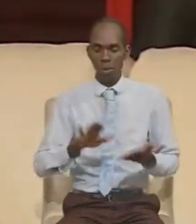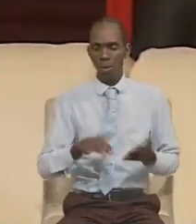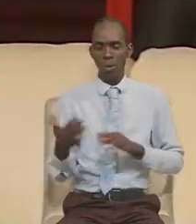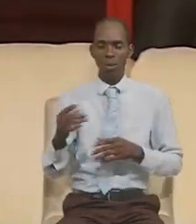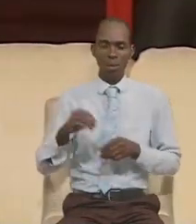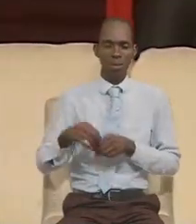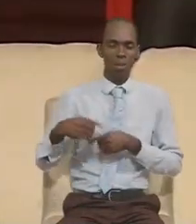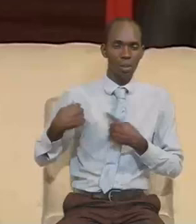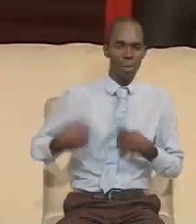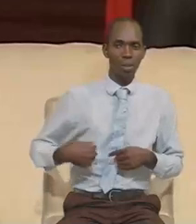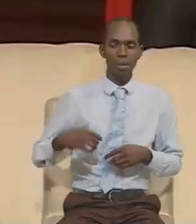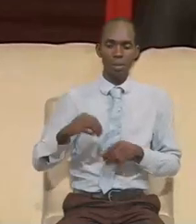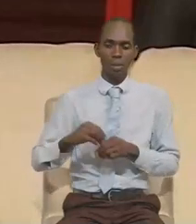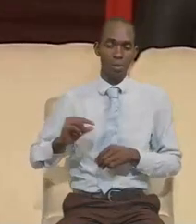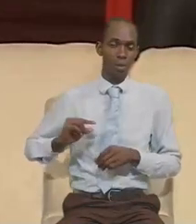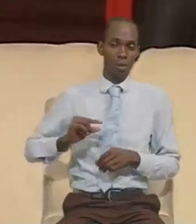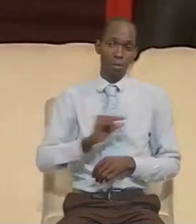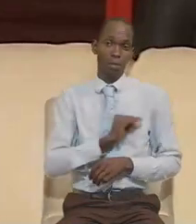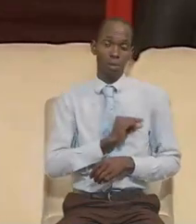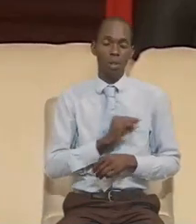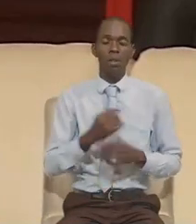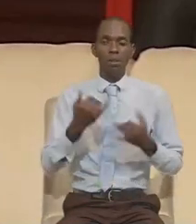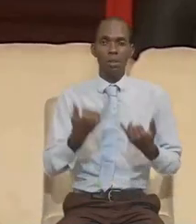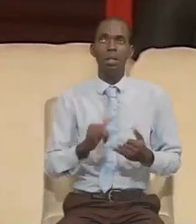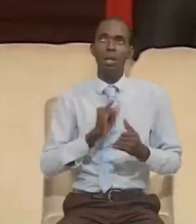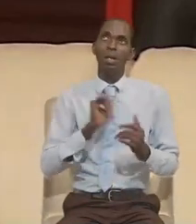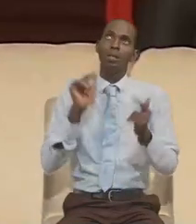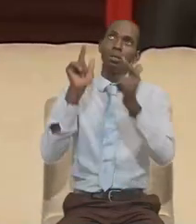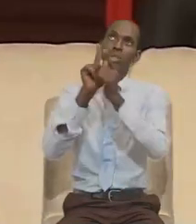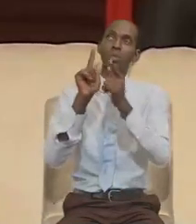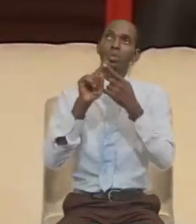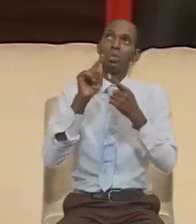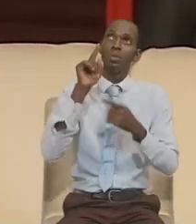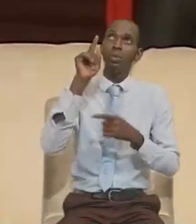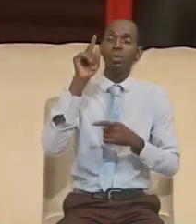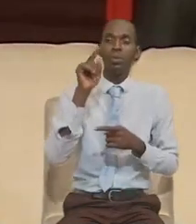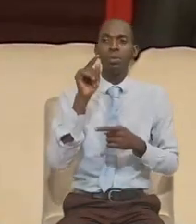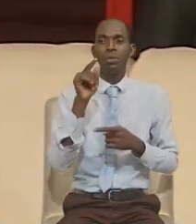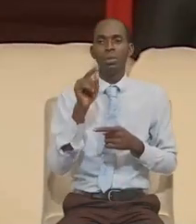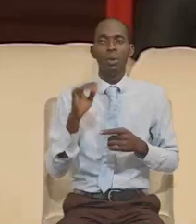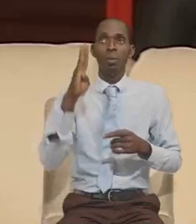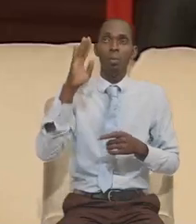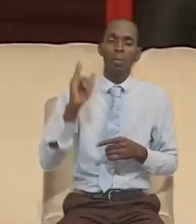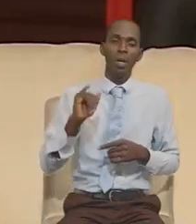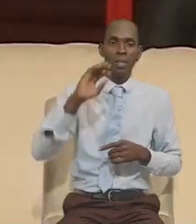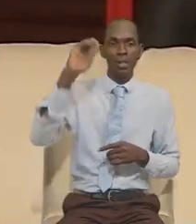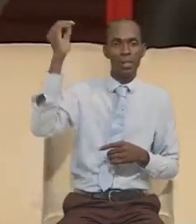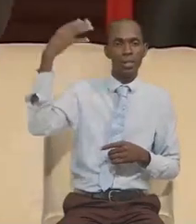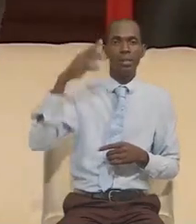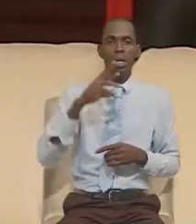mon cœur. Maintenant je viens à toi, aidé par la grâce, nous sommes sauvés.